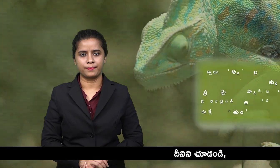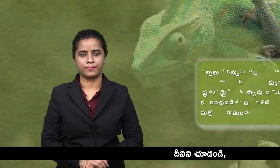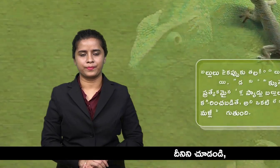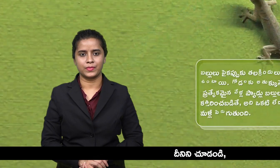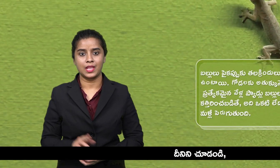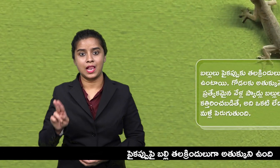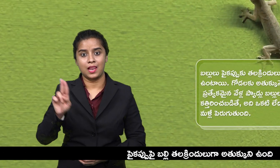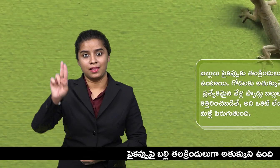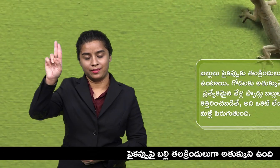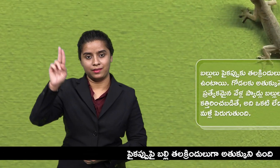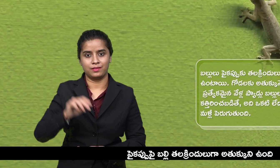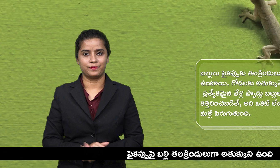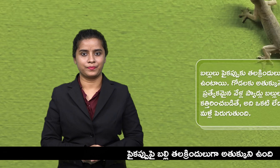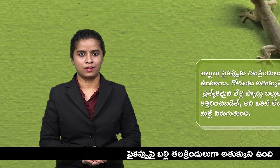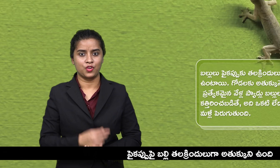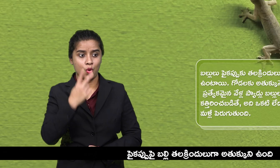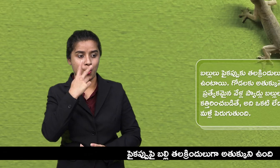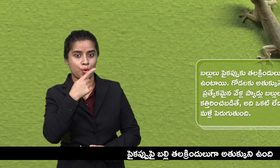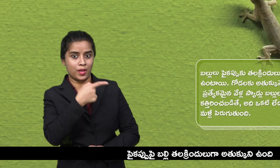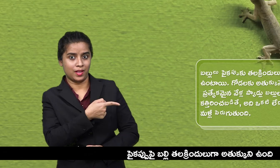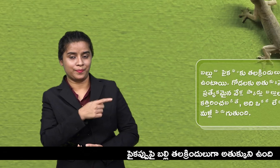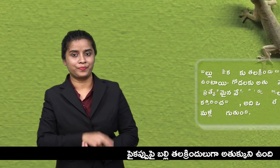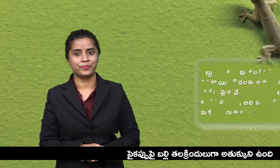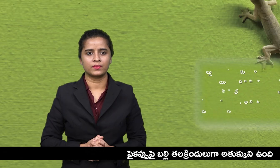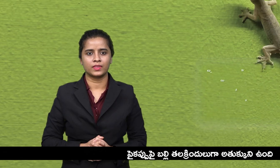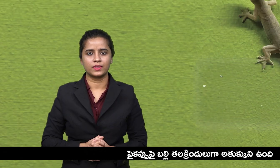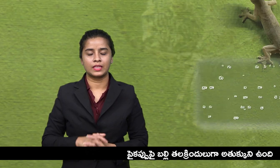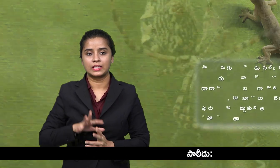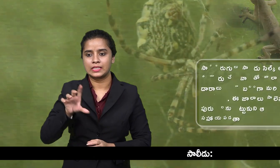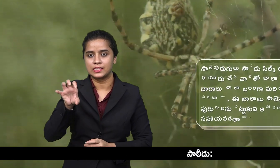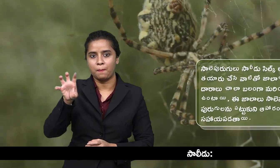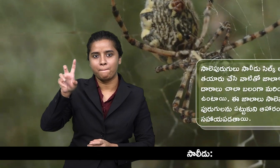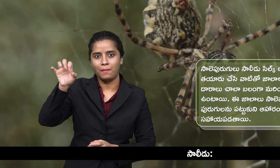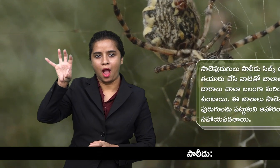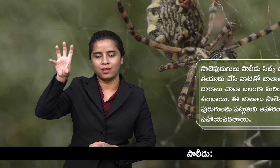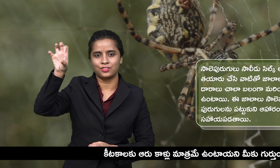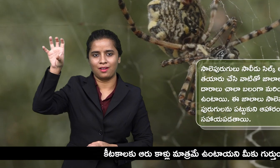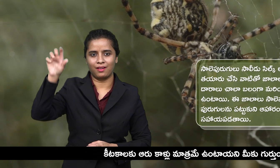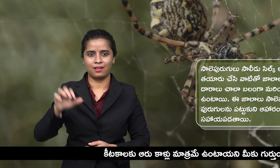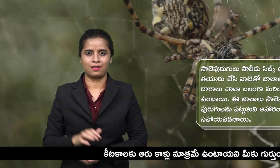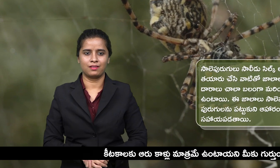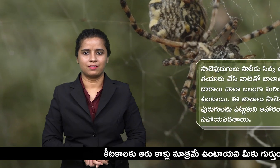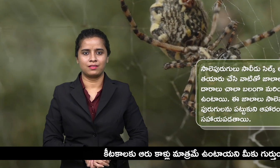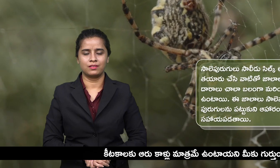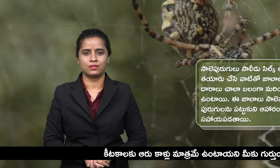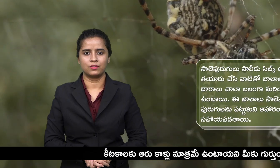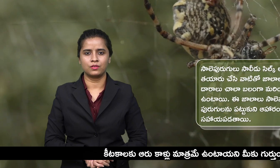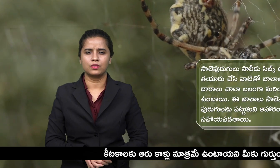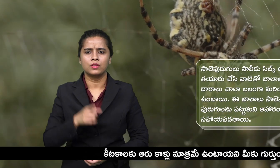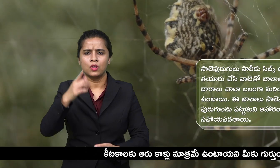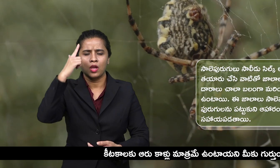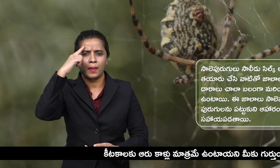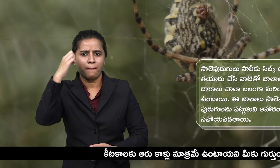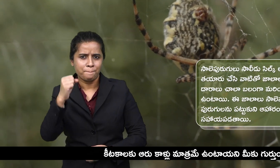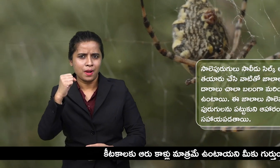దీనిని చూడండి. పైకప్పుపై బల్లి తల క్రిందులుగా అతుక్కుని ఉంది. సాలీడు కీటకాలకు 6 కాళ్ళు